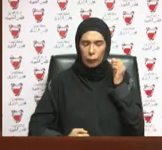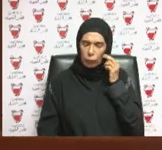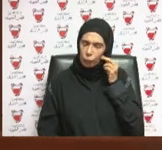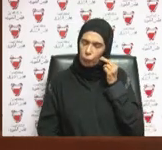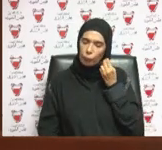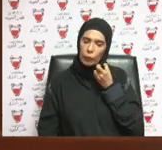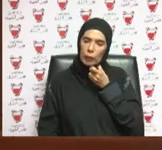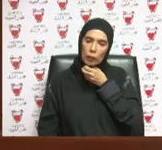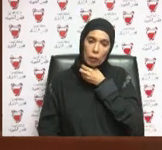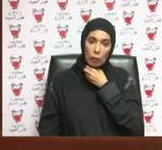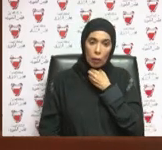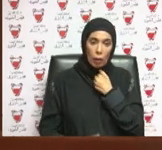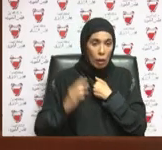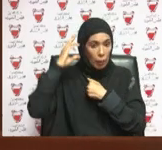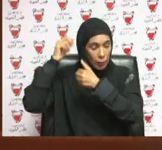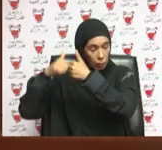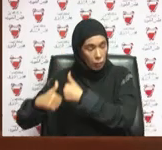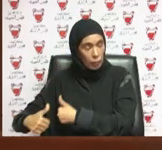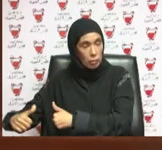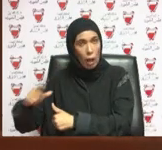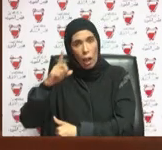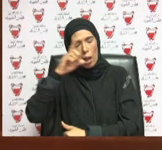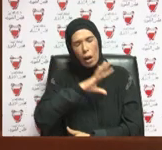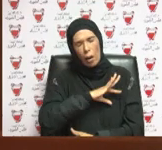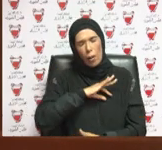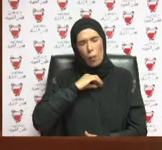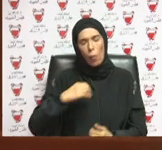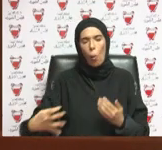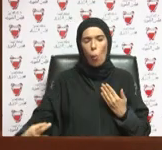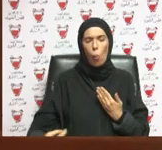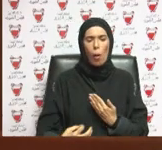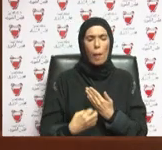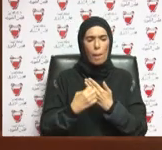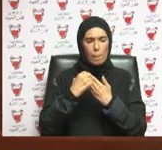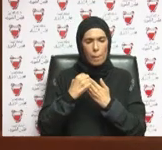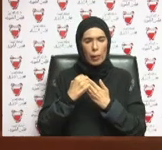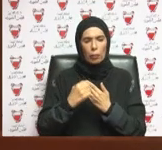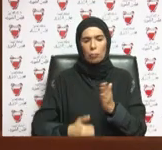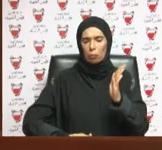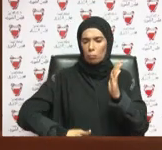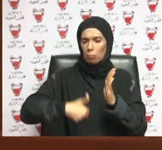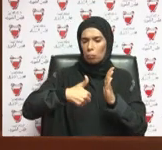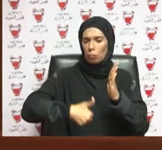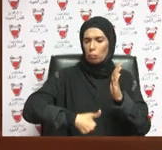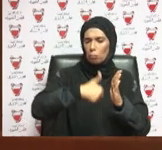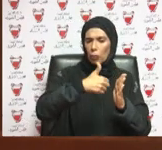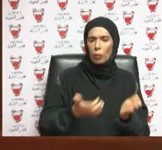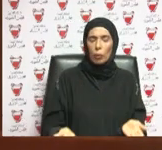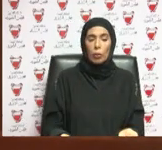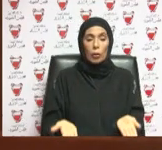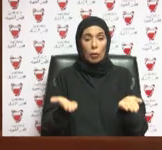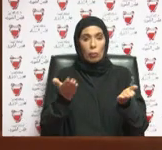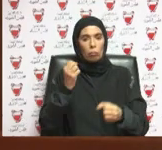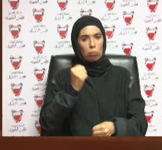عندما نستذكر سمو الأمير الراحل رحمه الله ببالغ الوفاء والعرفان نستذكر الإنجازات والنهضة، فلسموه